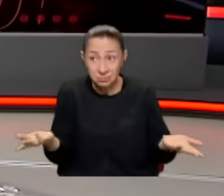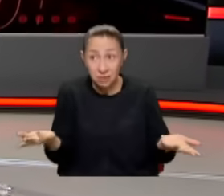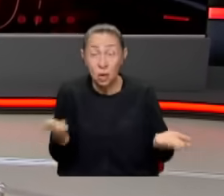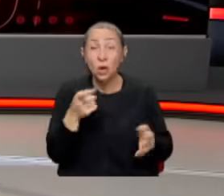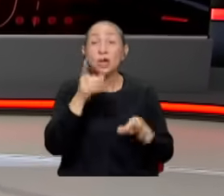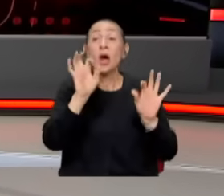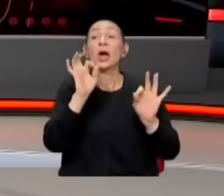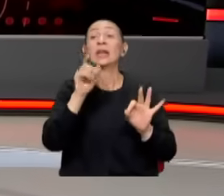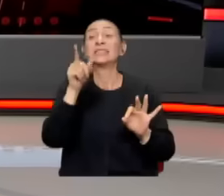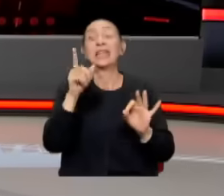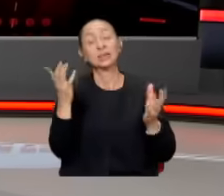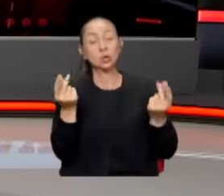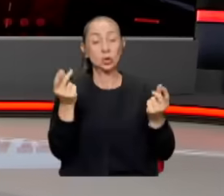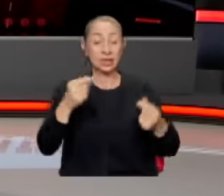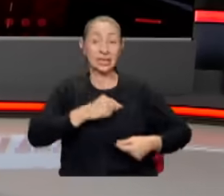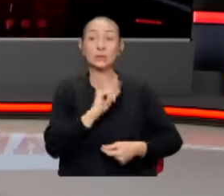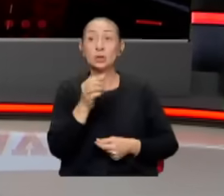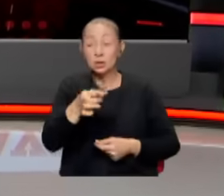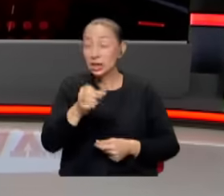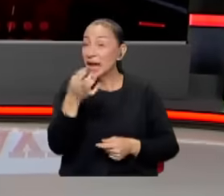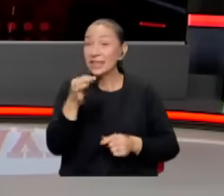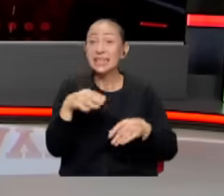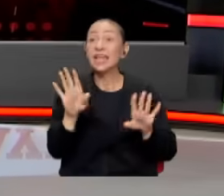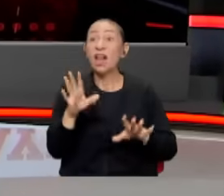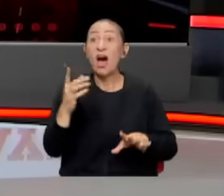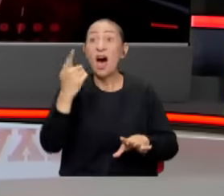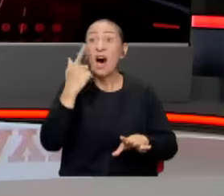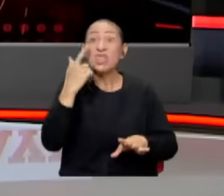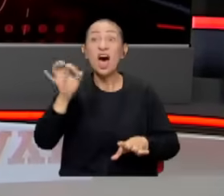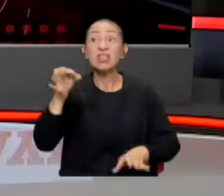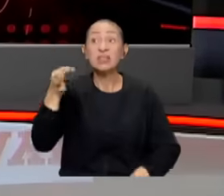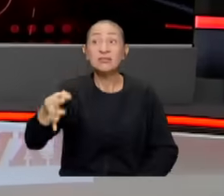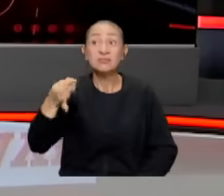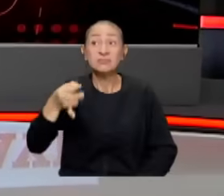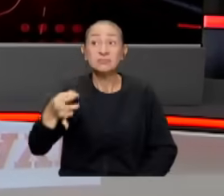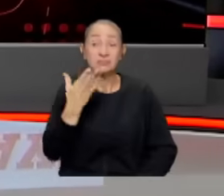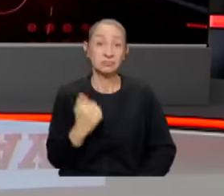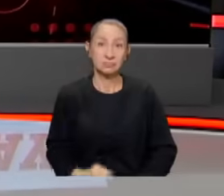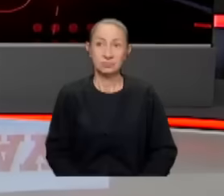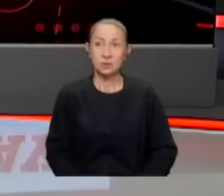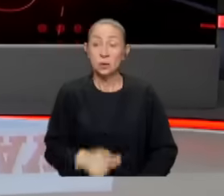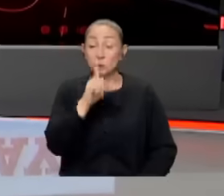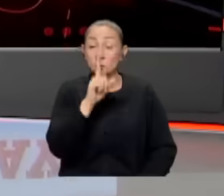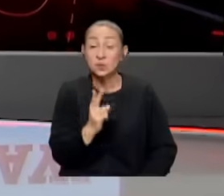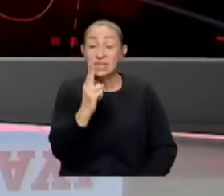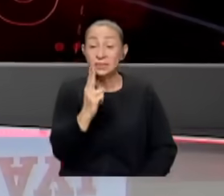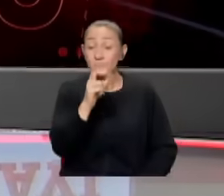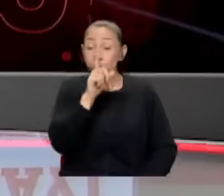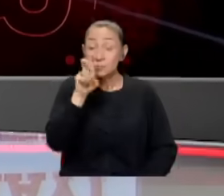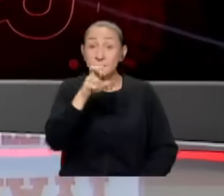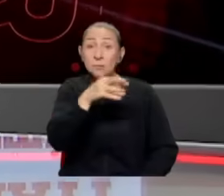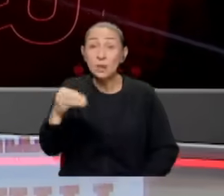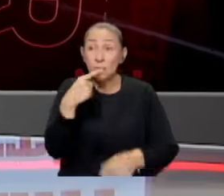O da öyle Sizin artık düğünlerde takamadım küçük altınlardan değil Ata altını bu 107 108 milyon